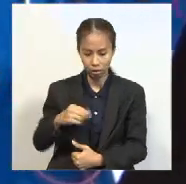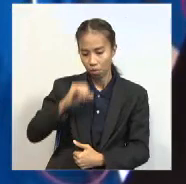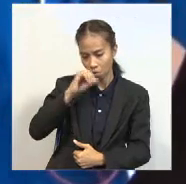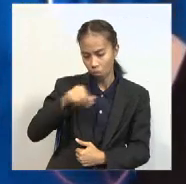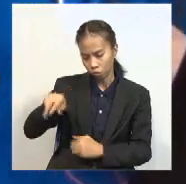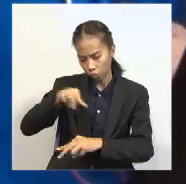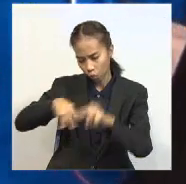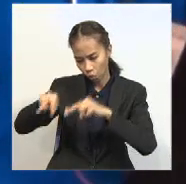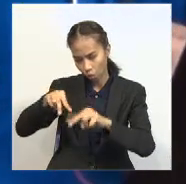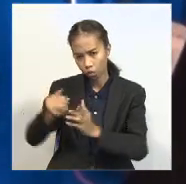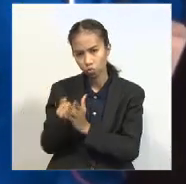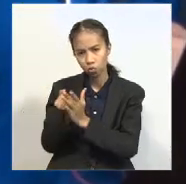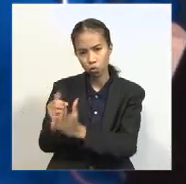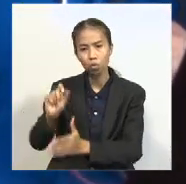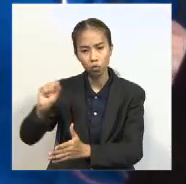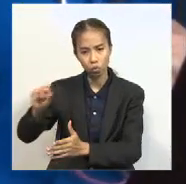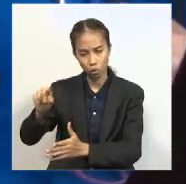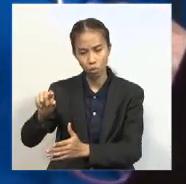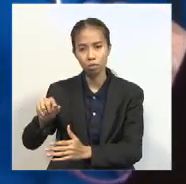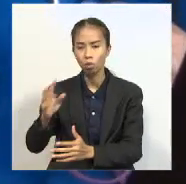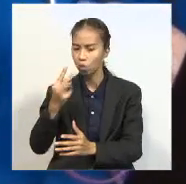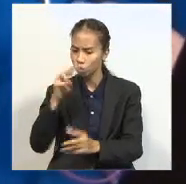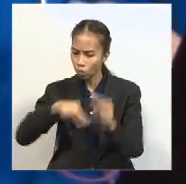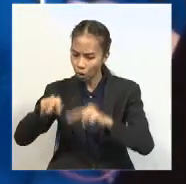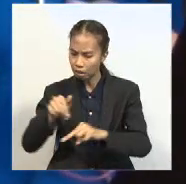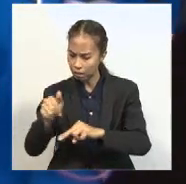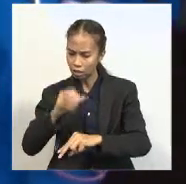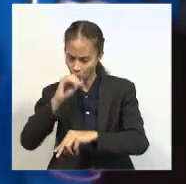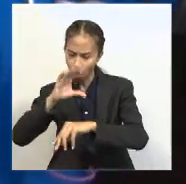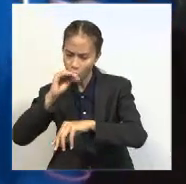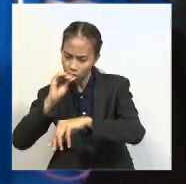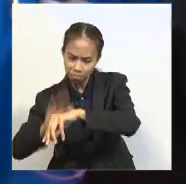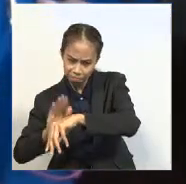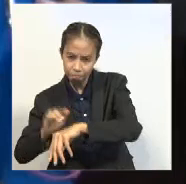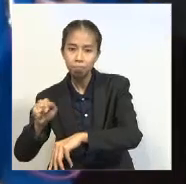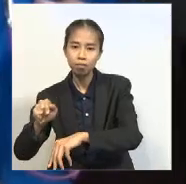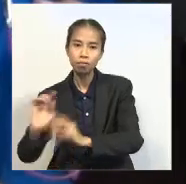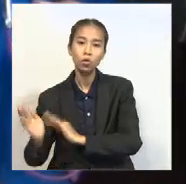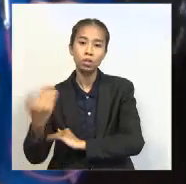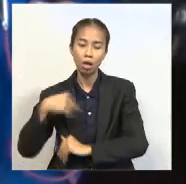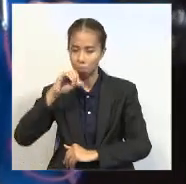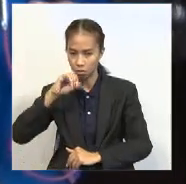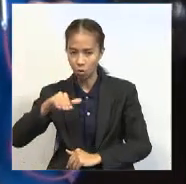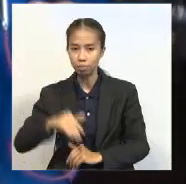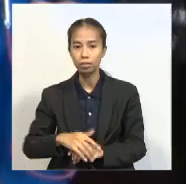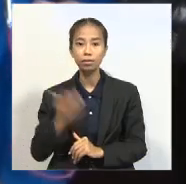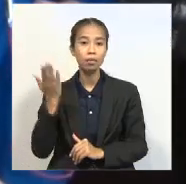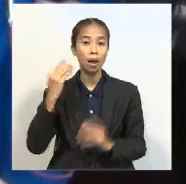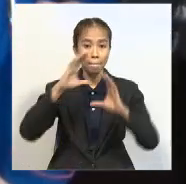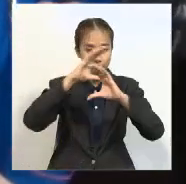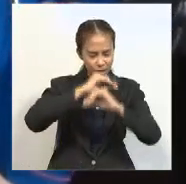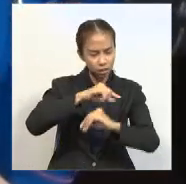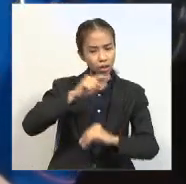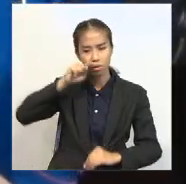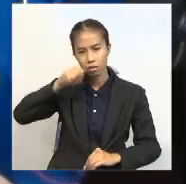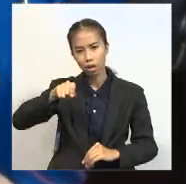ยเข้าไปดูแลอย่างเร่งด่วนแล้วก็ให้ดูแลอย่างดีที่สุดที่ท่านกำชับไปนะครับสำทับไปครั้งเมื่อเช้าหลังจากที่เมื่อคืนท่านสั่งไปตั้งแต่ประม